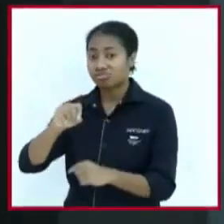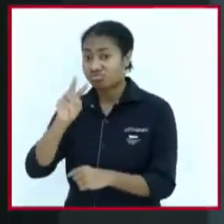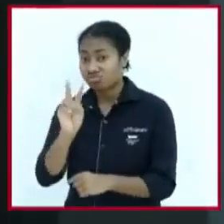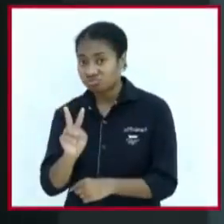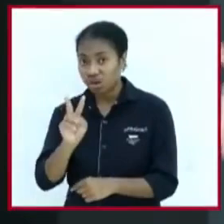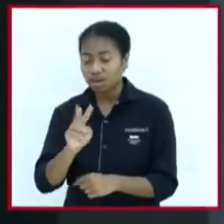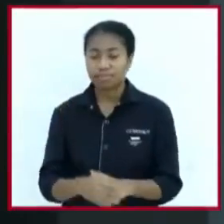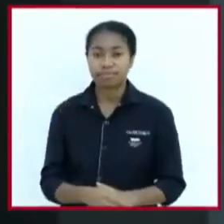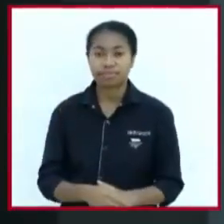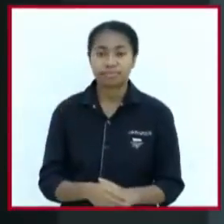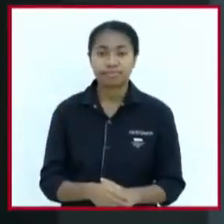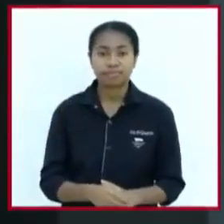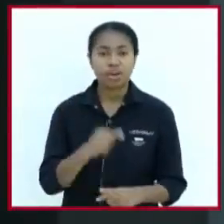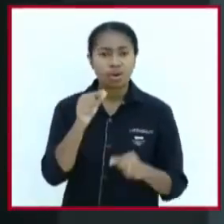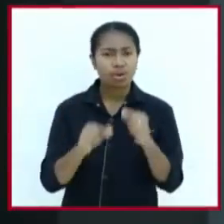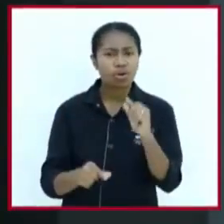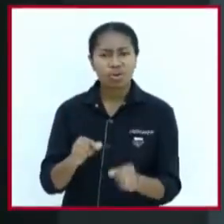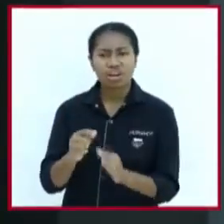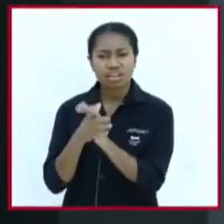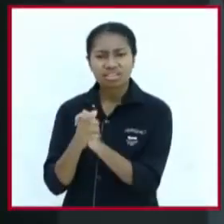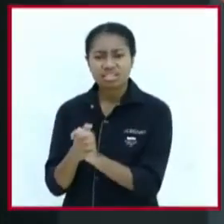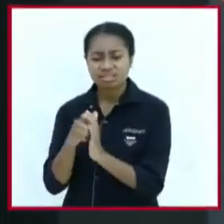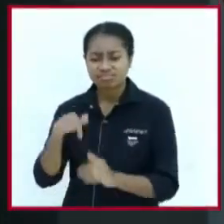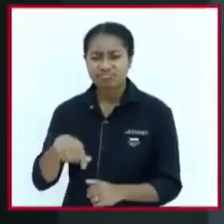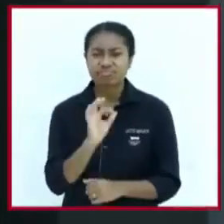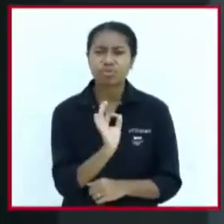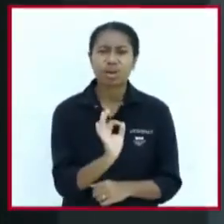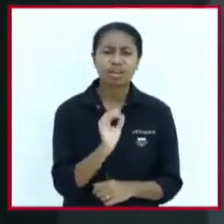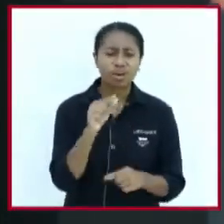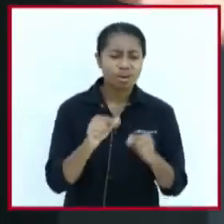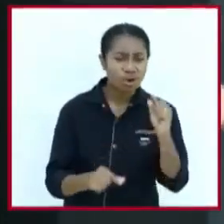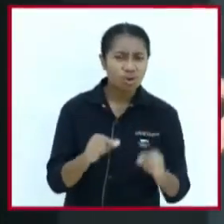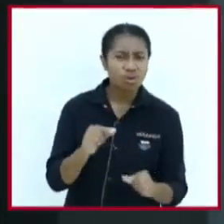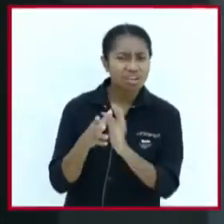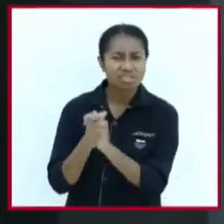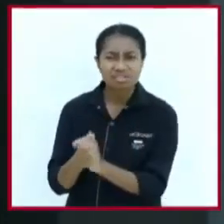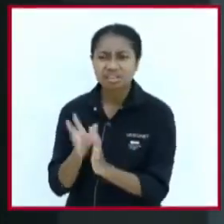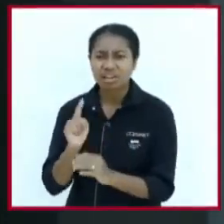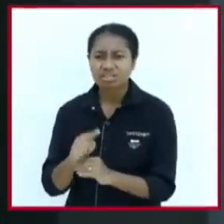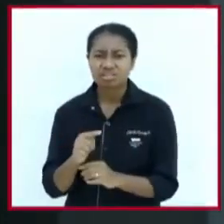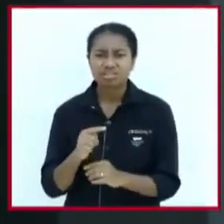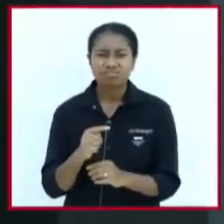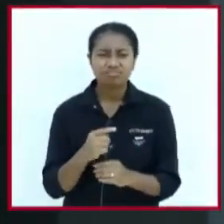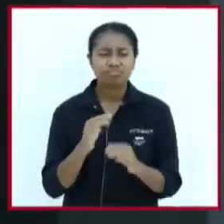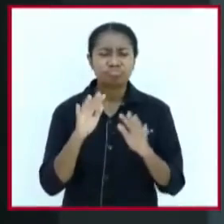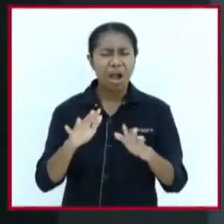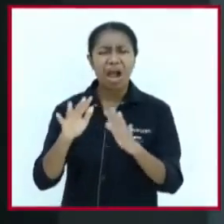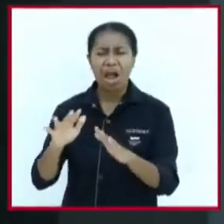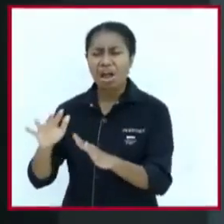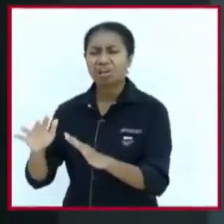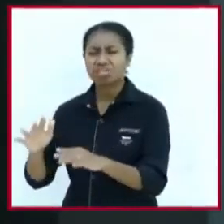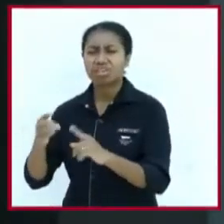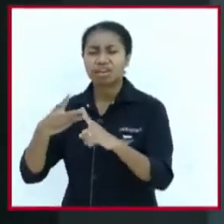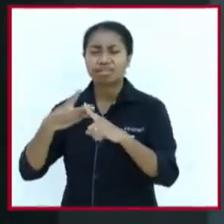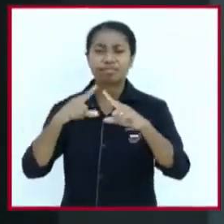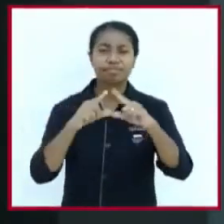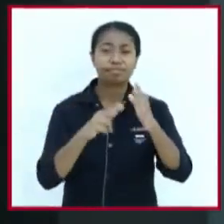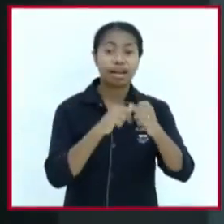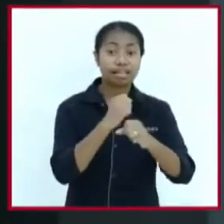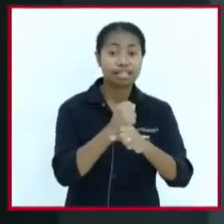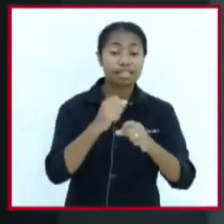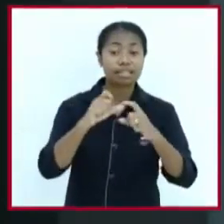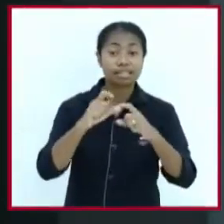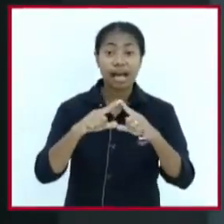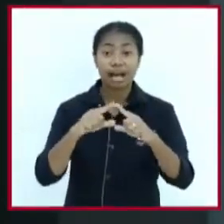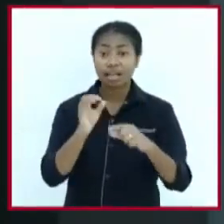nah orang-orang Kristen di sini bukan orang-orang Kristen dari berbagai macam bangsa tidak khusus orang